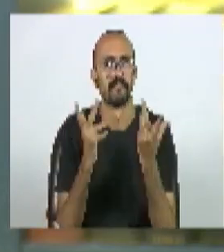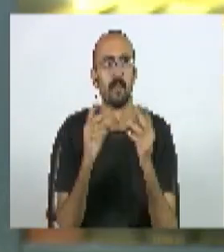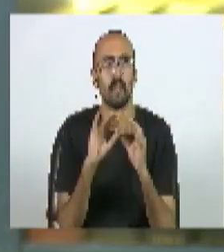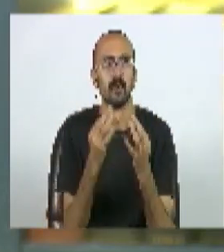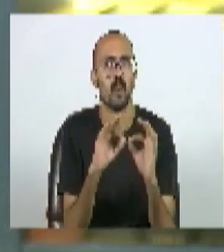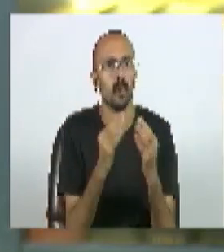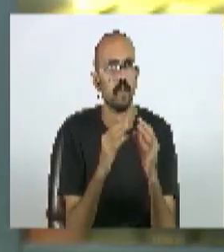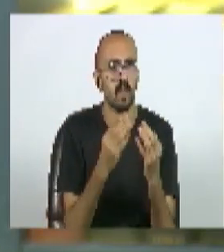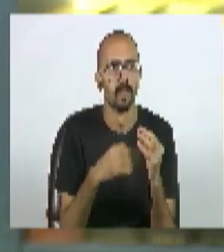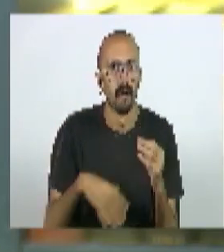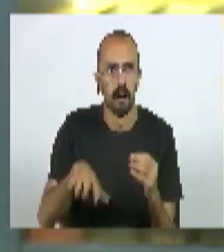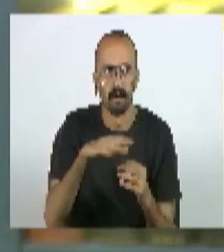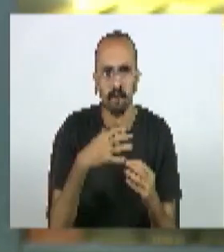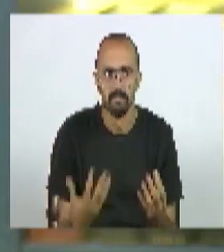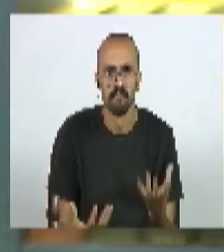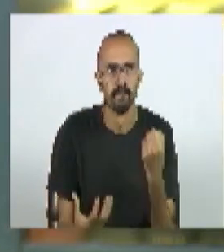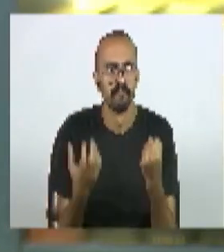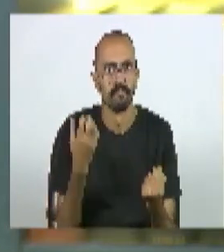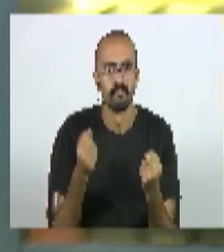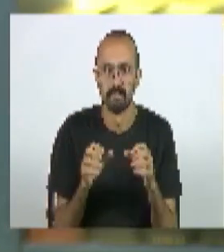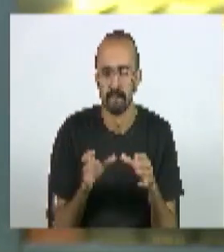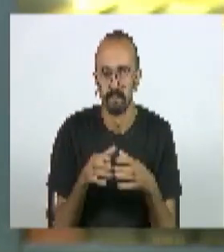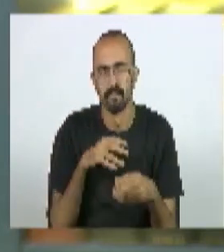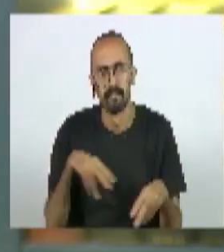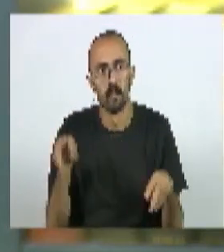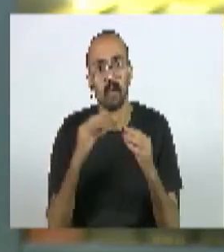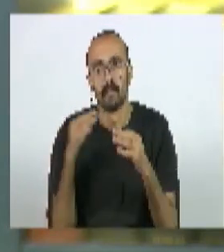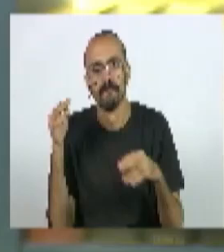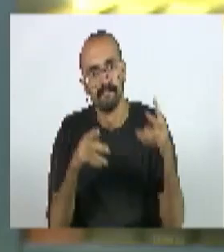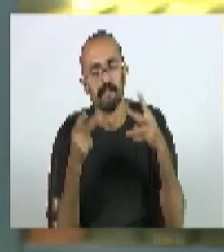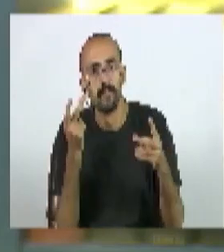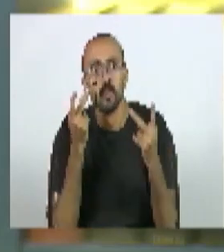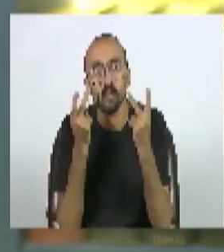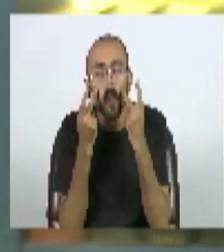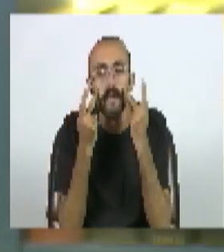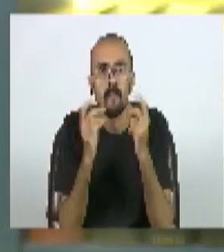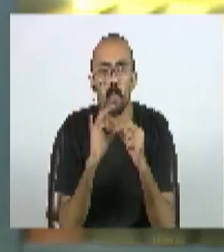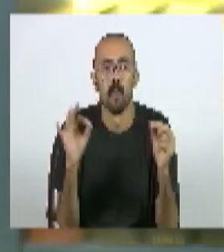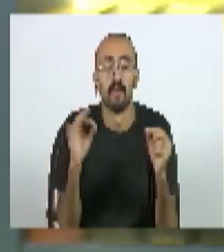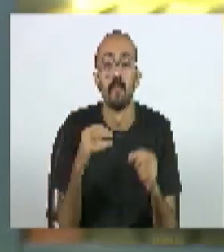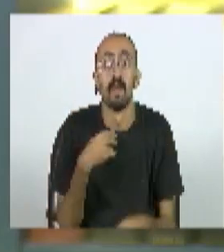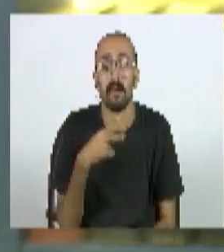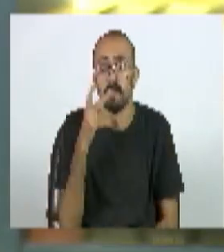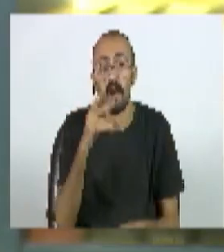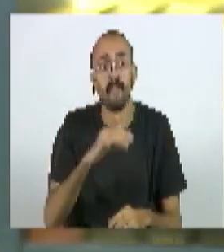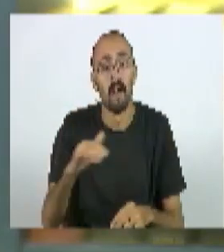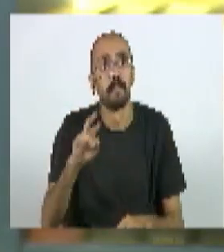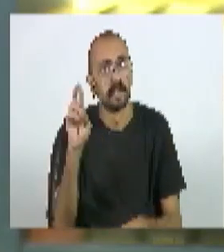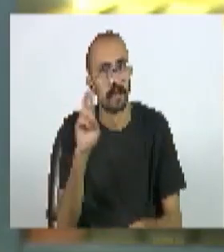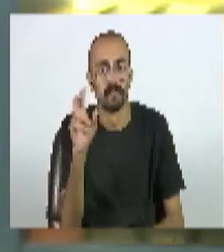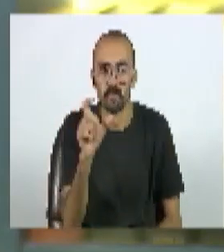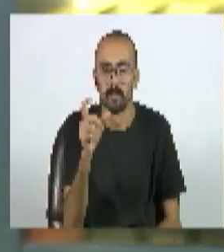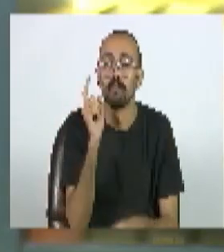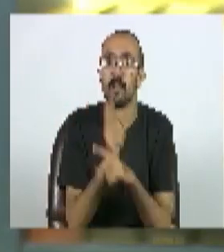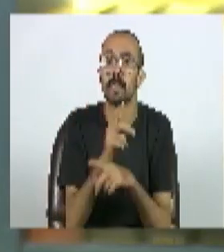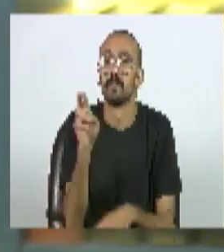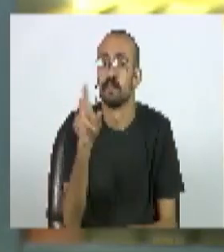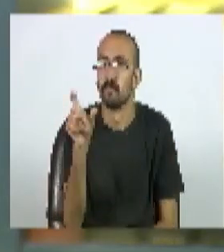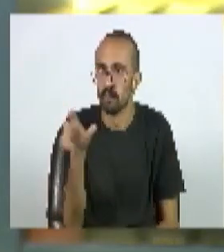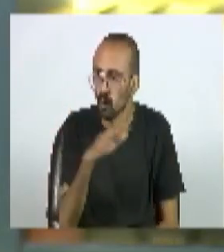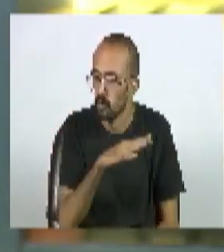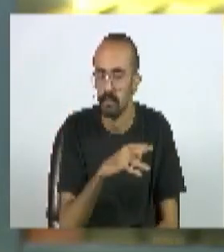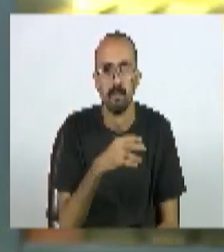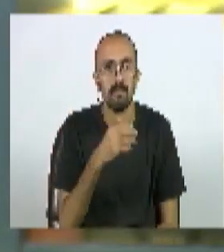وأسرهم كمان يعني بتبقى محيطة بالتجربة. لقيت أطفال مسيحيين ومسلمين ومدرسين مسيحيين ومسلمين،